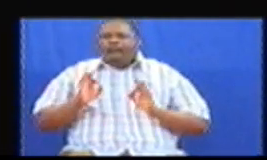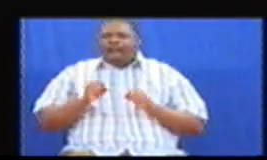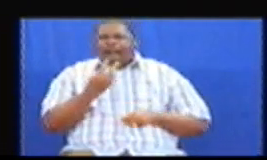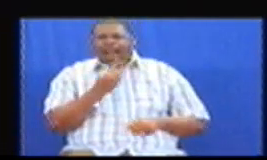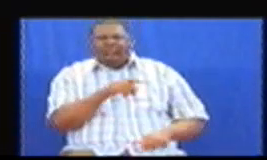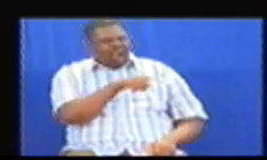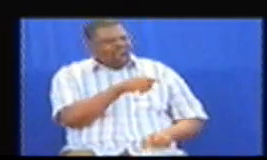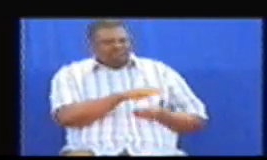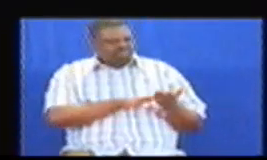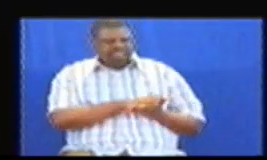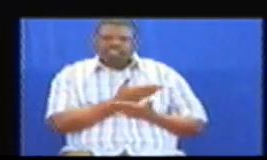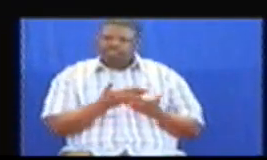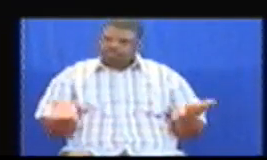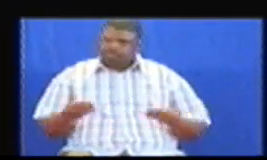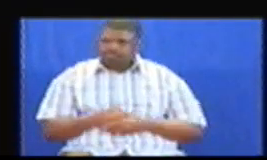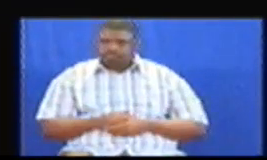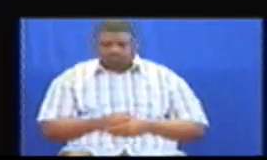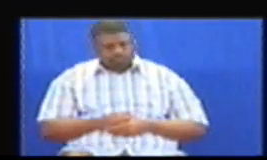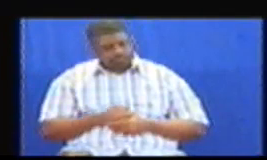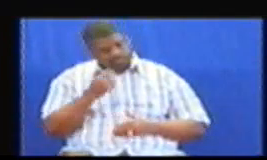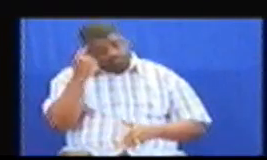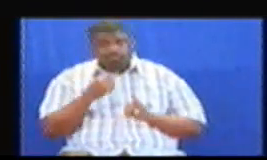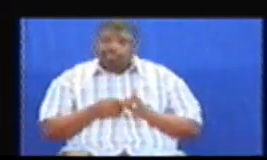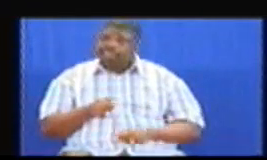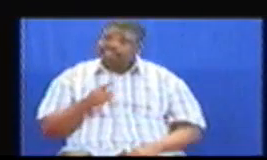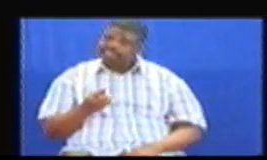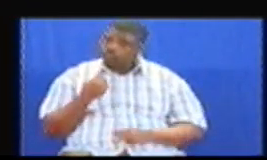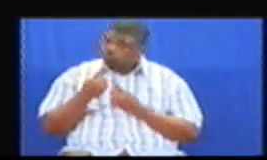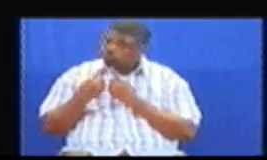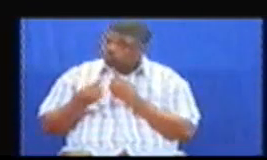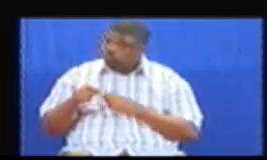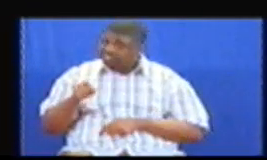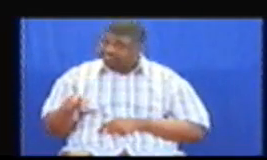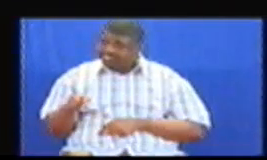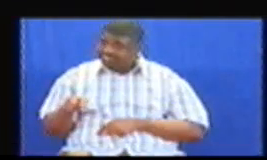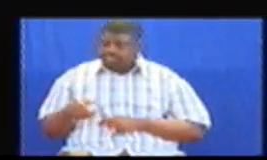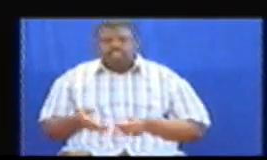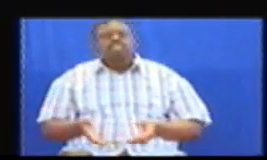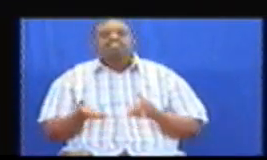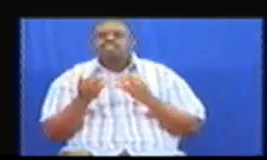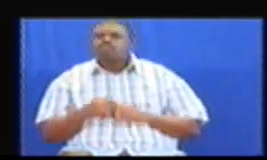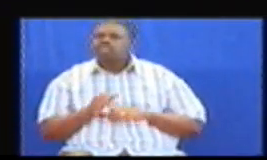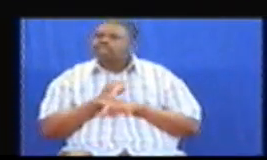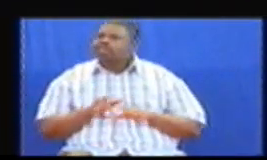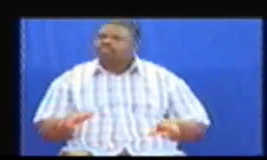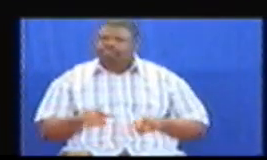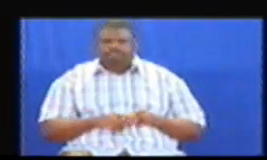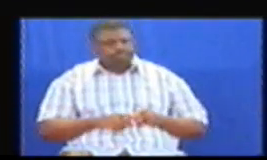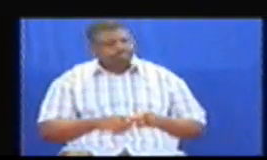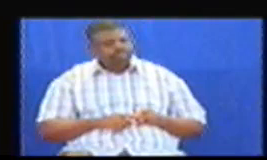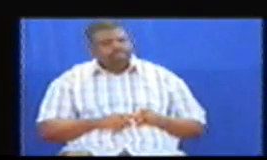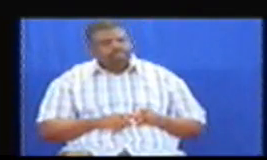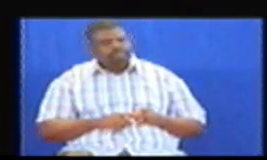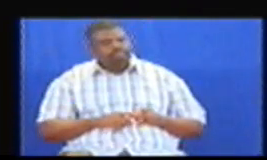kesi haina msingi wowote. Na maanisha nini Mheshimiwa Spika ninavyozungumza hivi? Inawezekana kabisa kichwa cha habari cha kwenye kesi